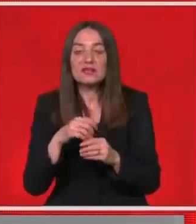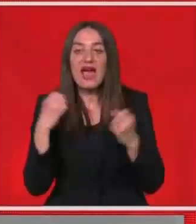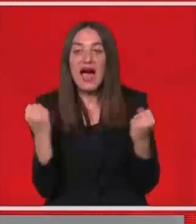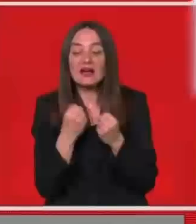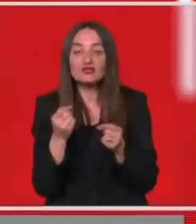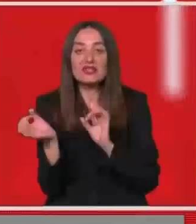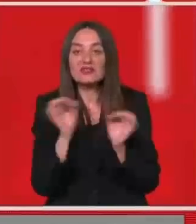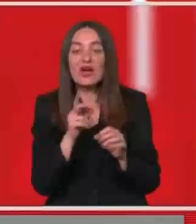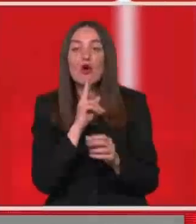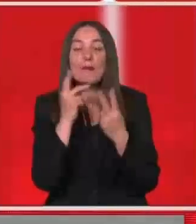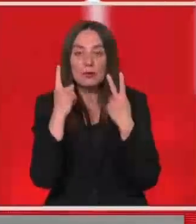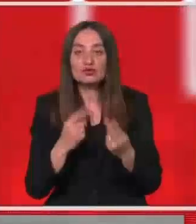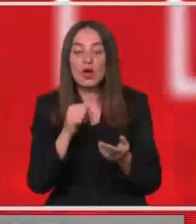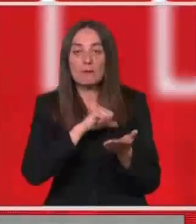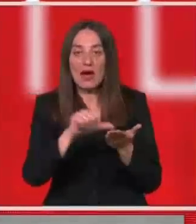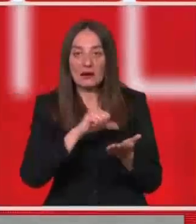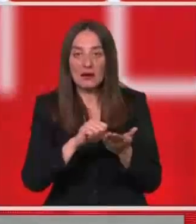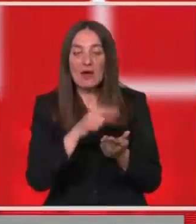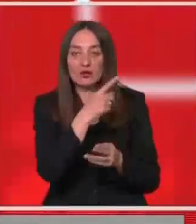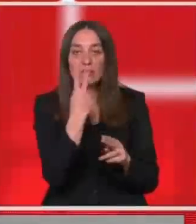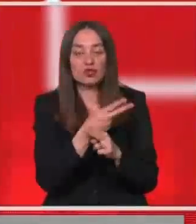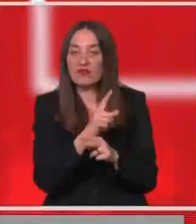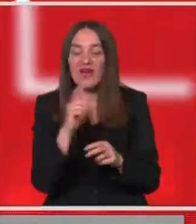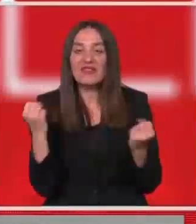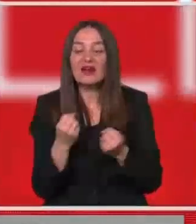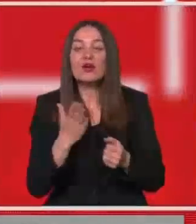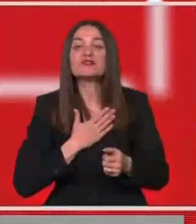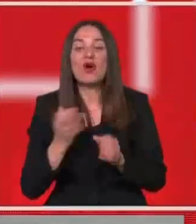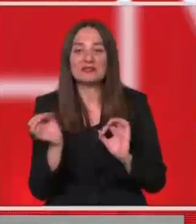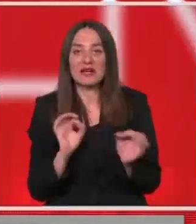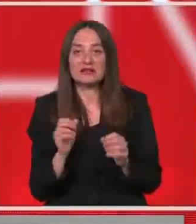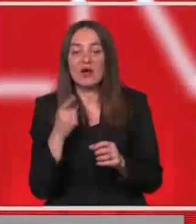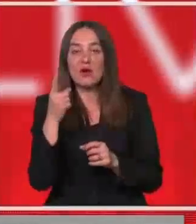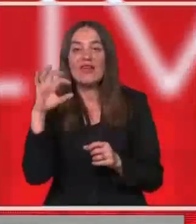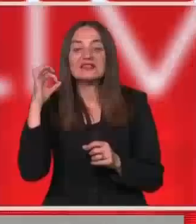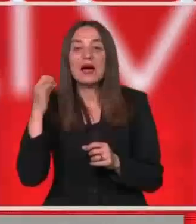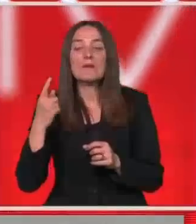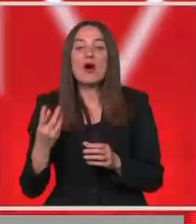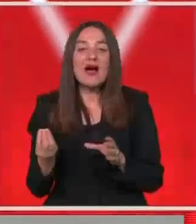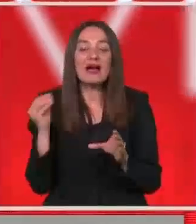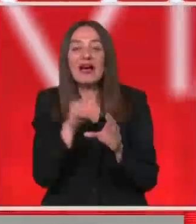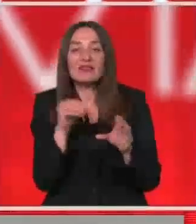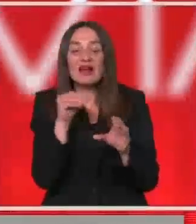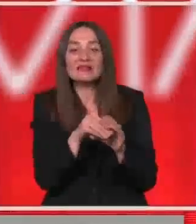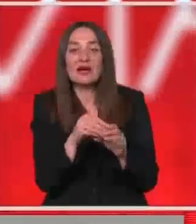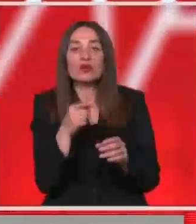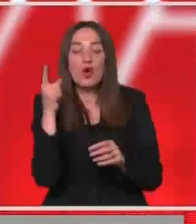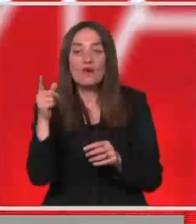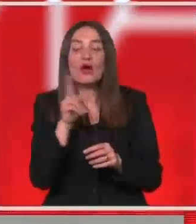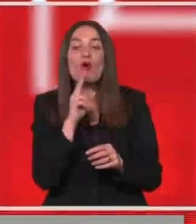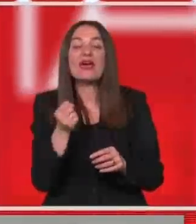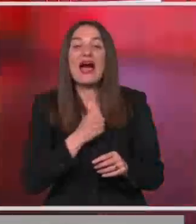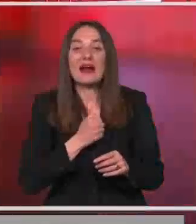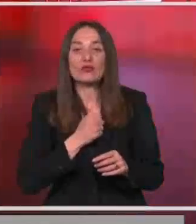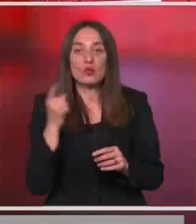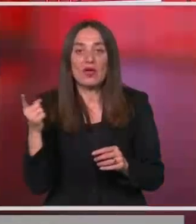angažuju se sredstva koje postoje u bankarskom sektoru. Tu država ne angažuje svoje sredstva. Ona je samo katalizator. Dakle, onaj koji